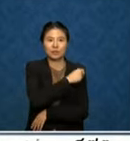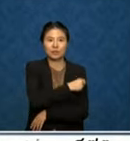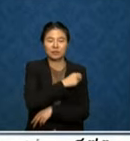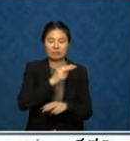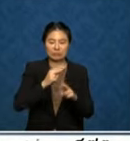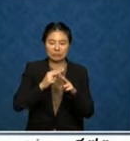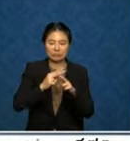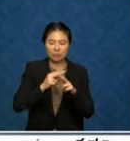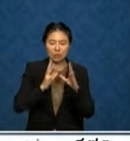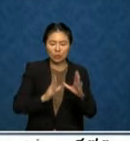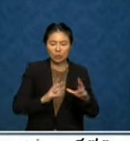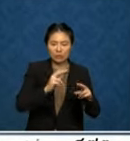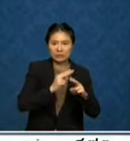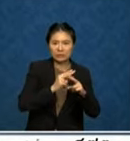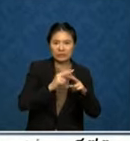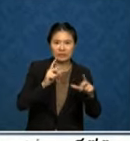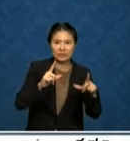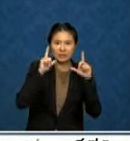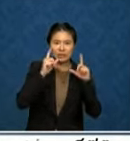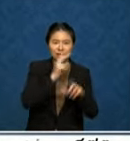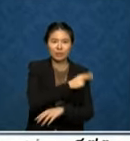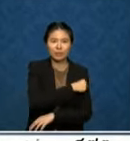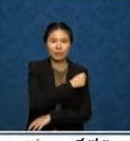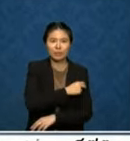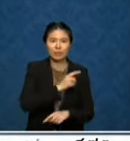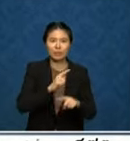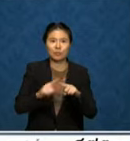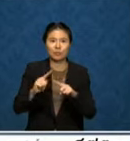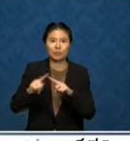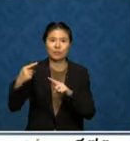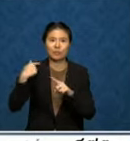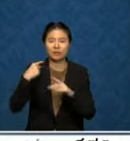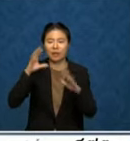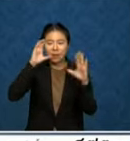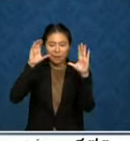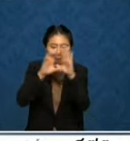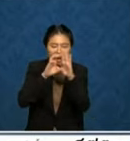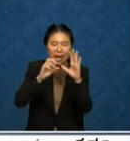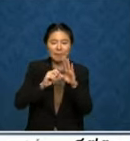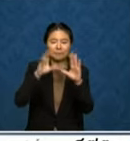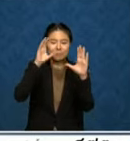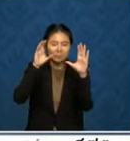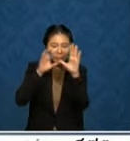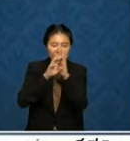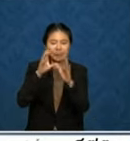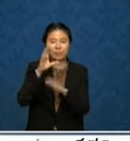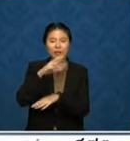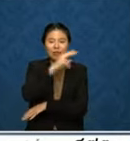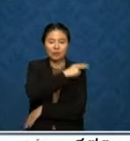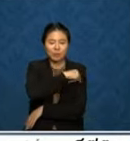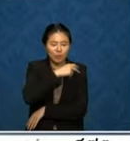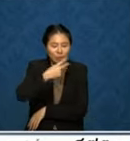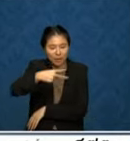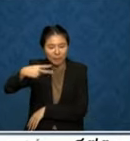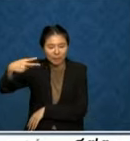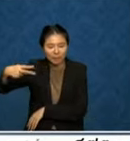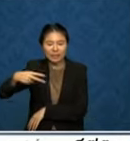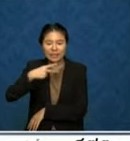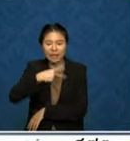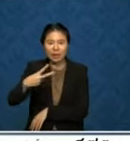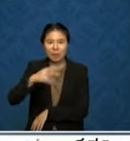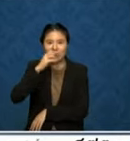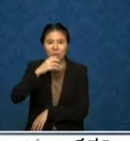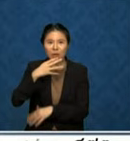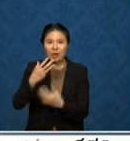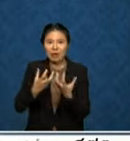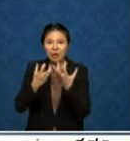นดังๆอีกหลายคนเนี่ยหมออีกหลายคนผมเองก็เคยโดนนะก็จะเอามาโพสต์ใน Facebook ว่าหมอทศพรนะใช้ผลิตภั